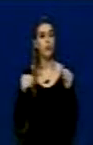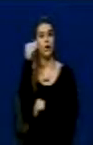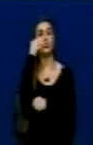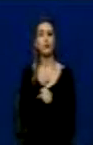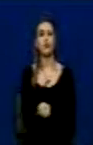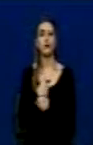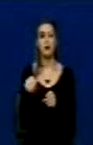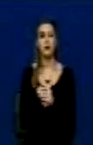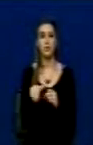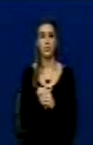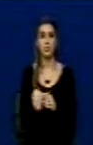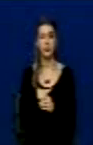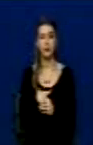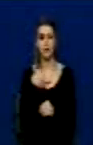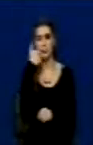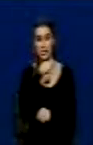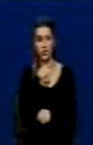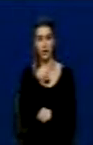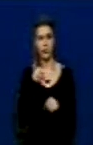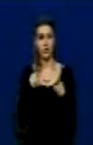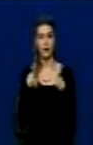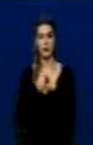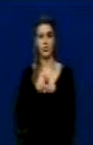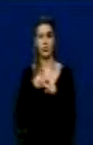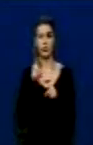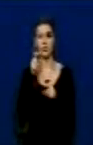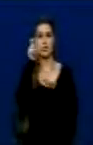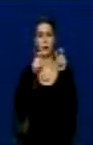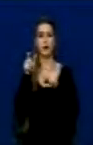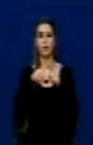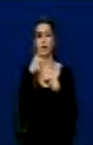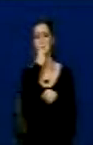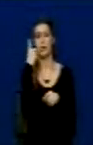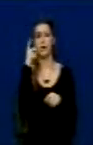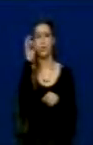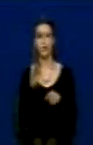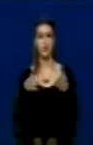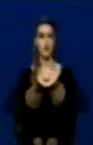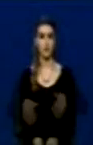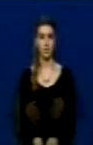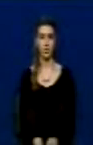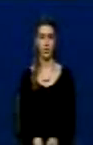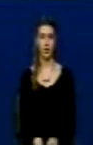punës, sepse numri të papunësuarve të regjistruar ka ra për 21%.